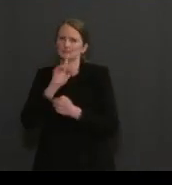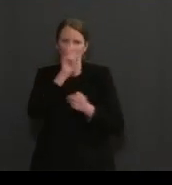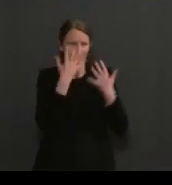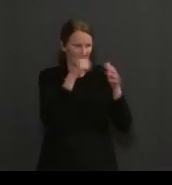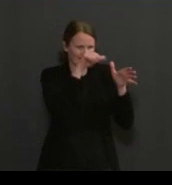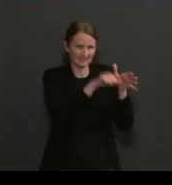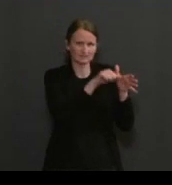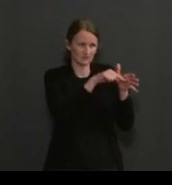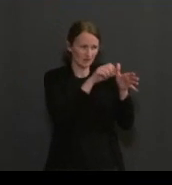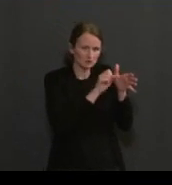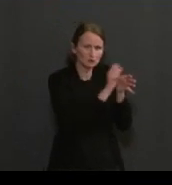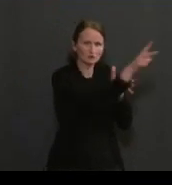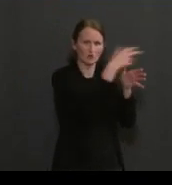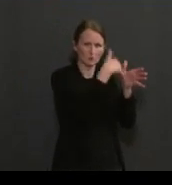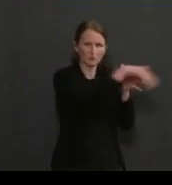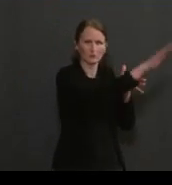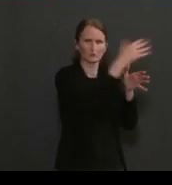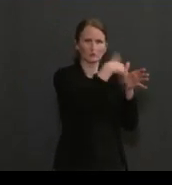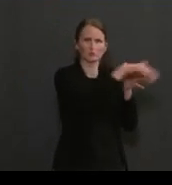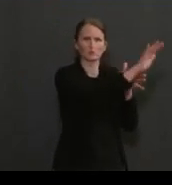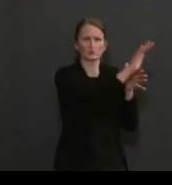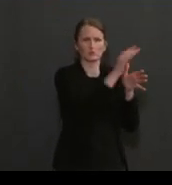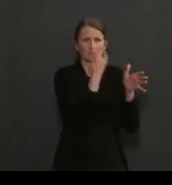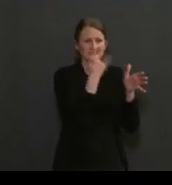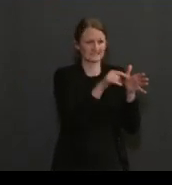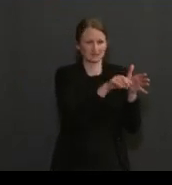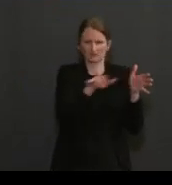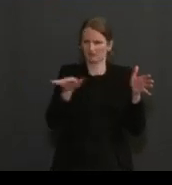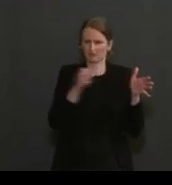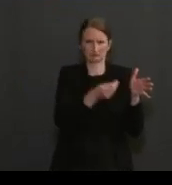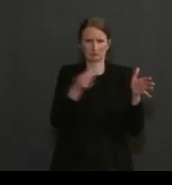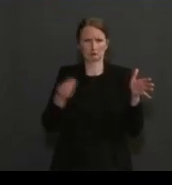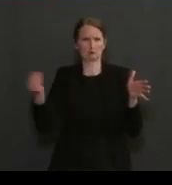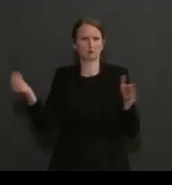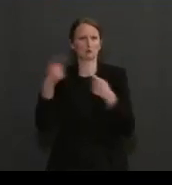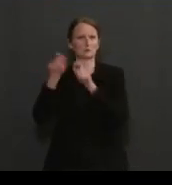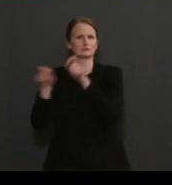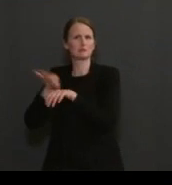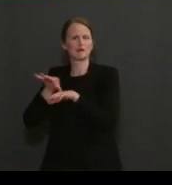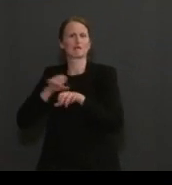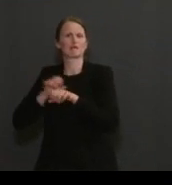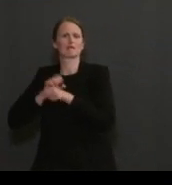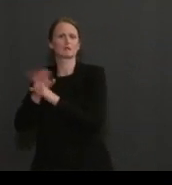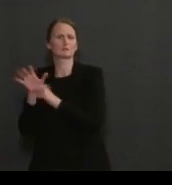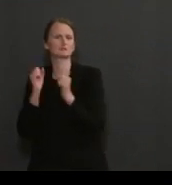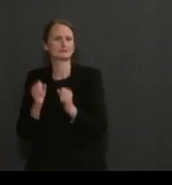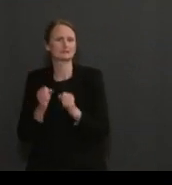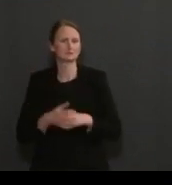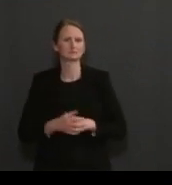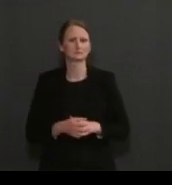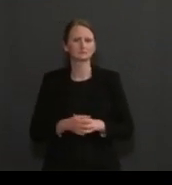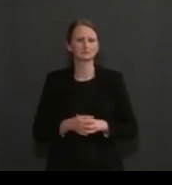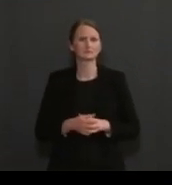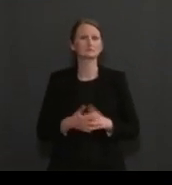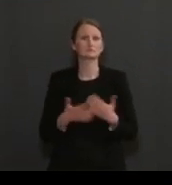peut-être pas ou pas contaminées elles-mêmes. De manière à éviter cette circulation d'air de la chambre de la personne contaminée vers le reste